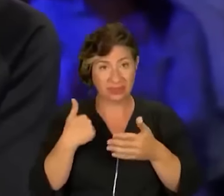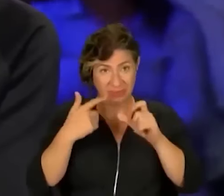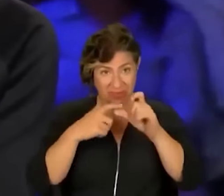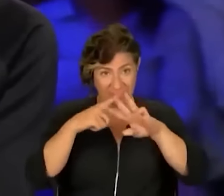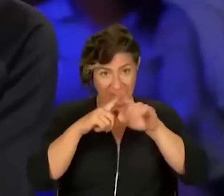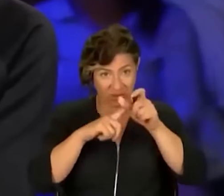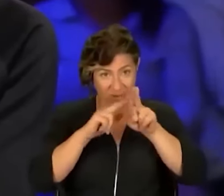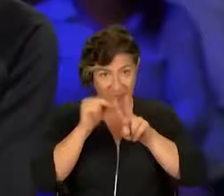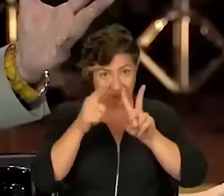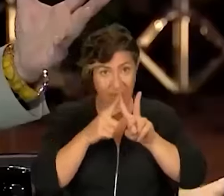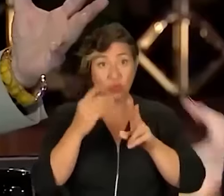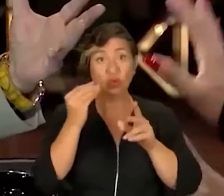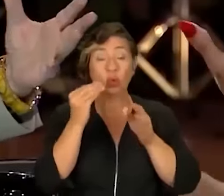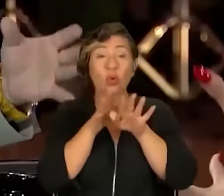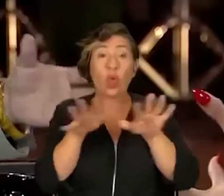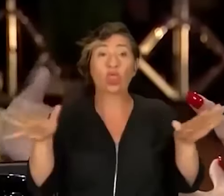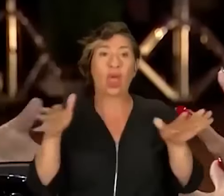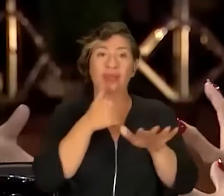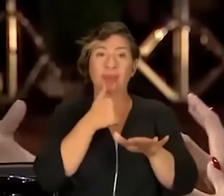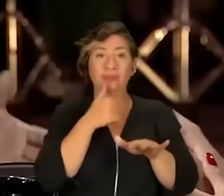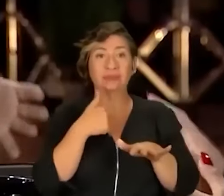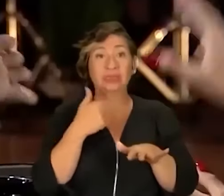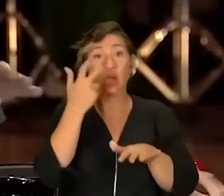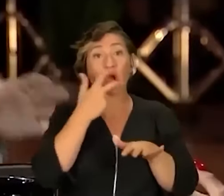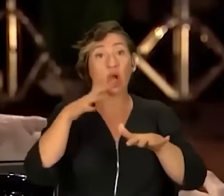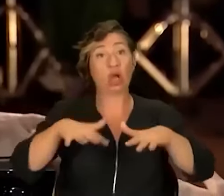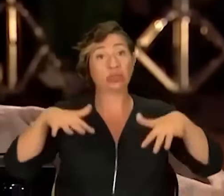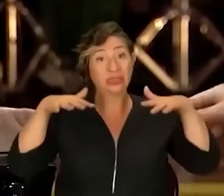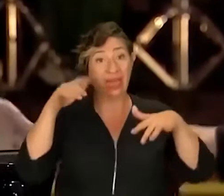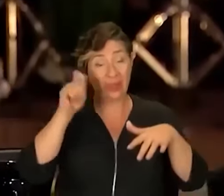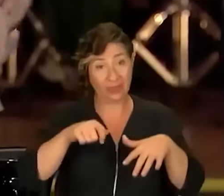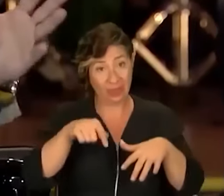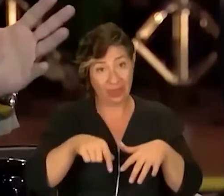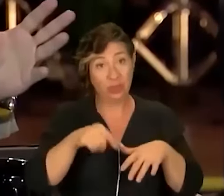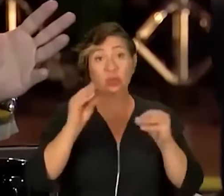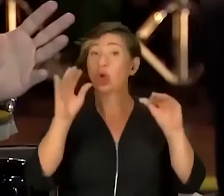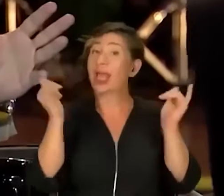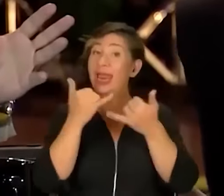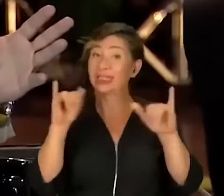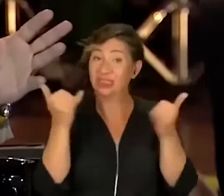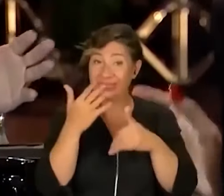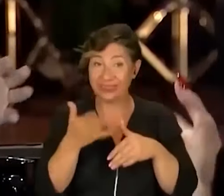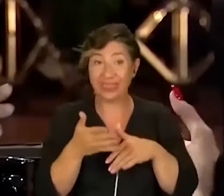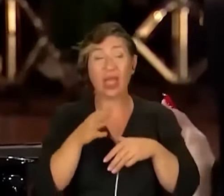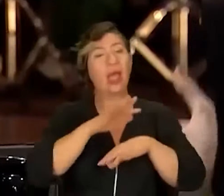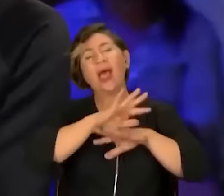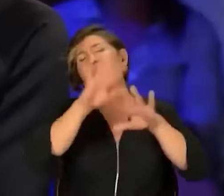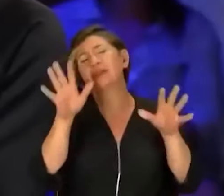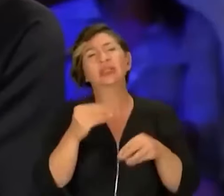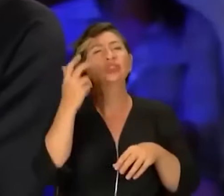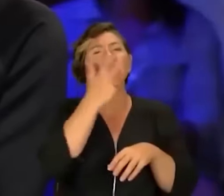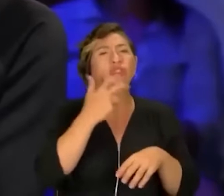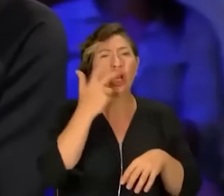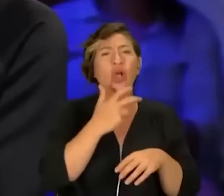Seçkin bizim Seçkin çekti çok yönlü adam çok yönlü adam bizde de konser verdi dada Club çok eğlenceliydi konser her şey zaten o yani